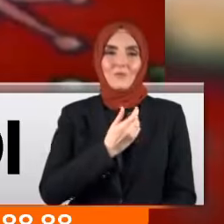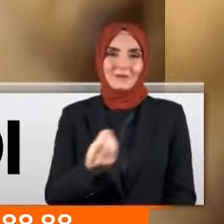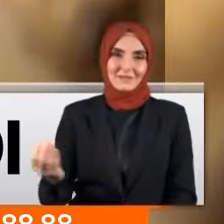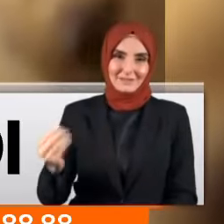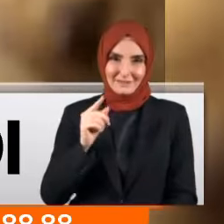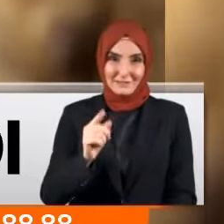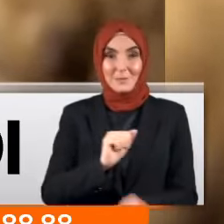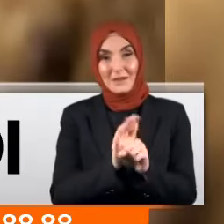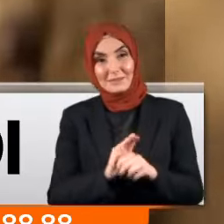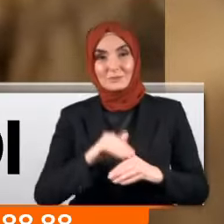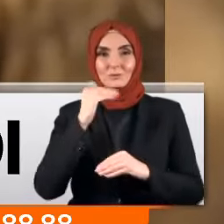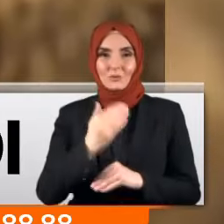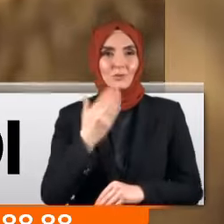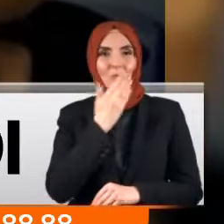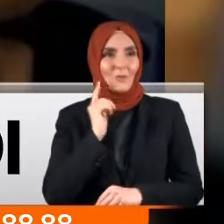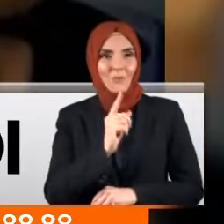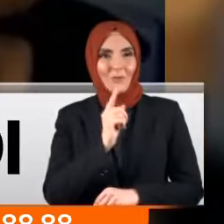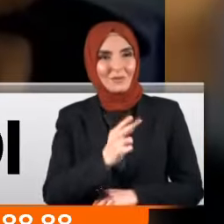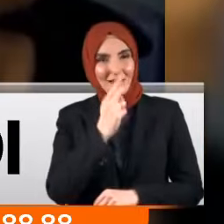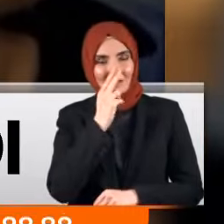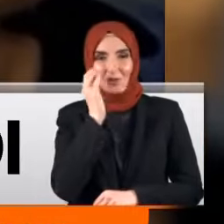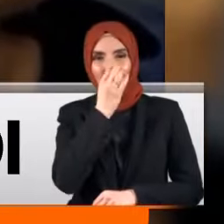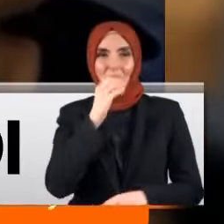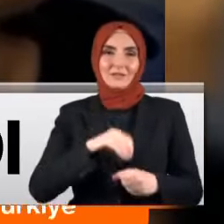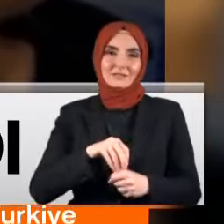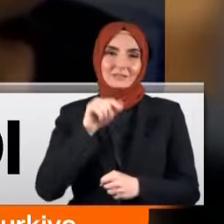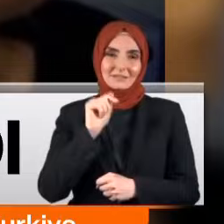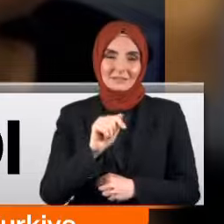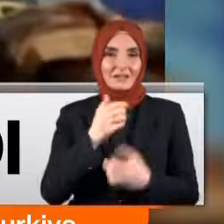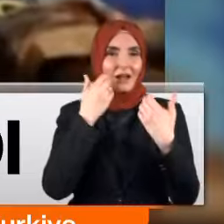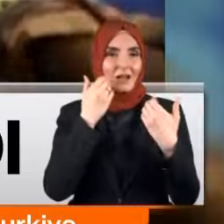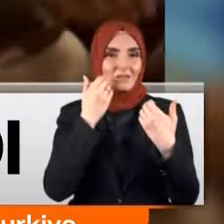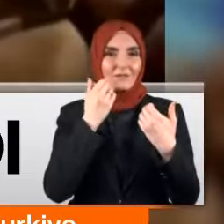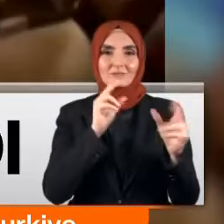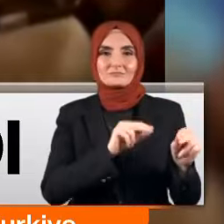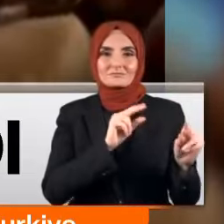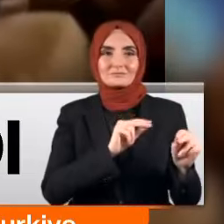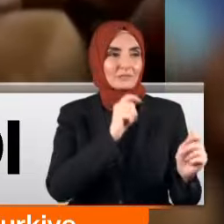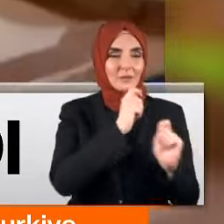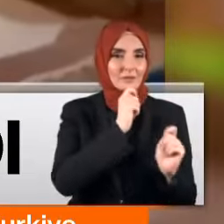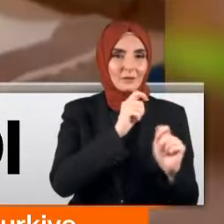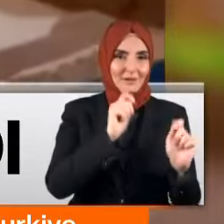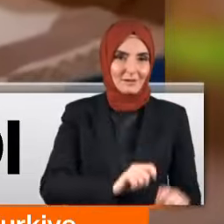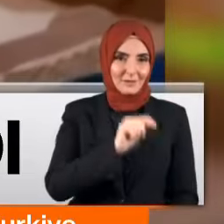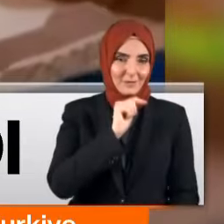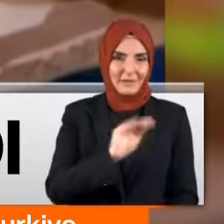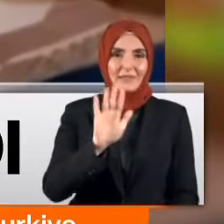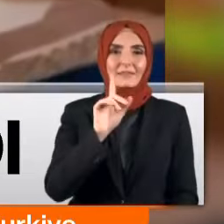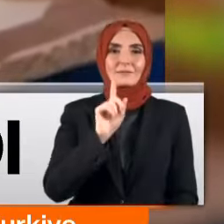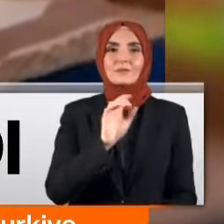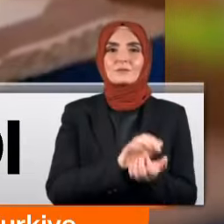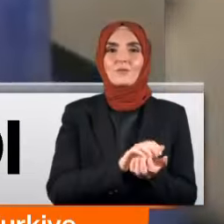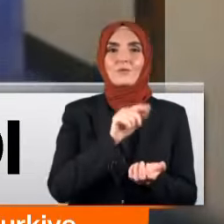gördüğünüz adımı. Bir barınakla anlaştı, hem çocuklar onlarla doyasıya oynadı hem de 51 köpek bu sayede yeni bir